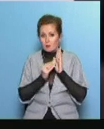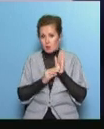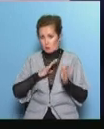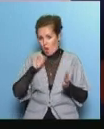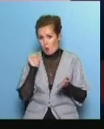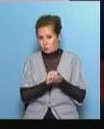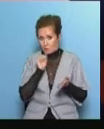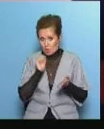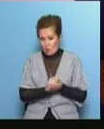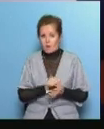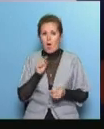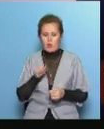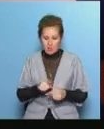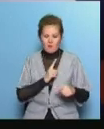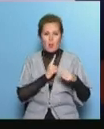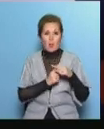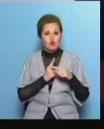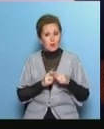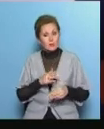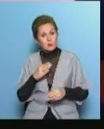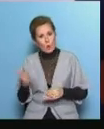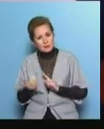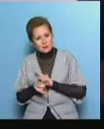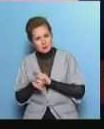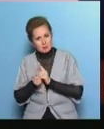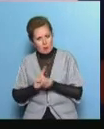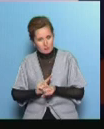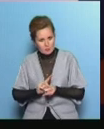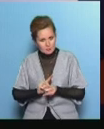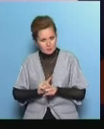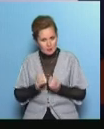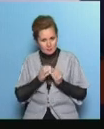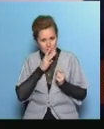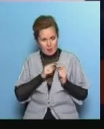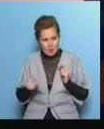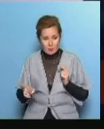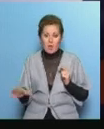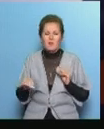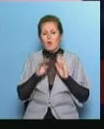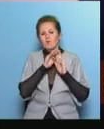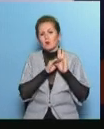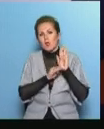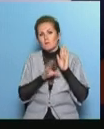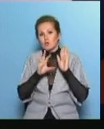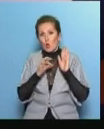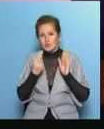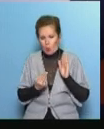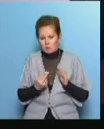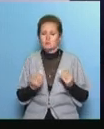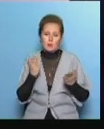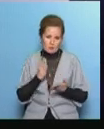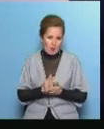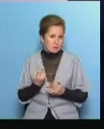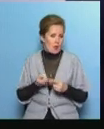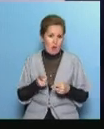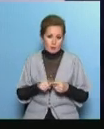они в положительную сторону поменялись за 10 лет. Вся выкладка по социологии есть. Это, безусловно,